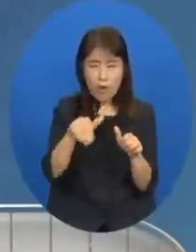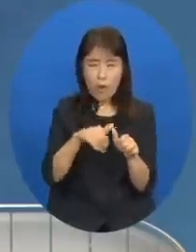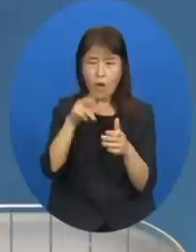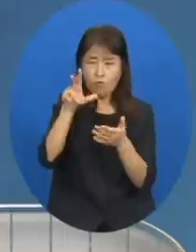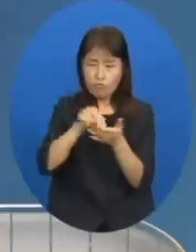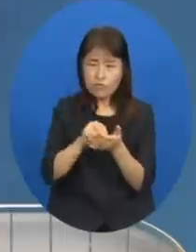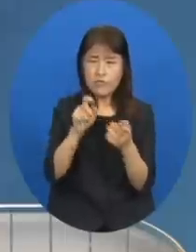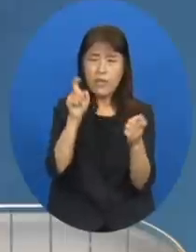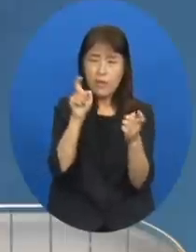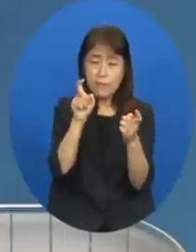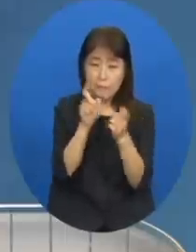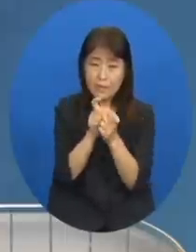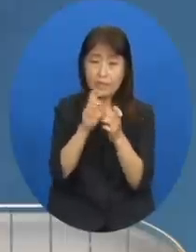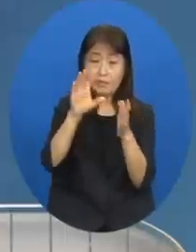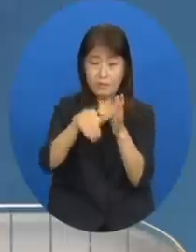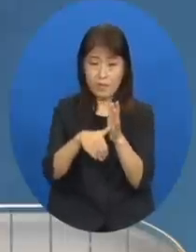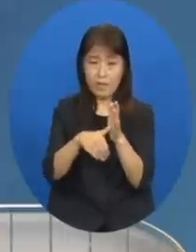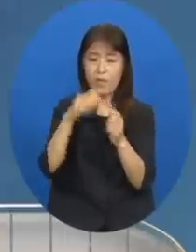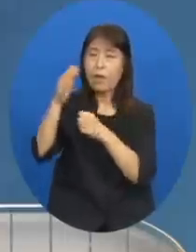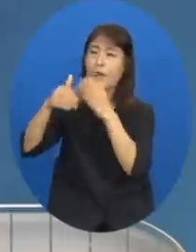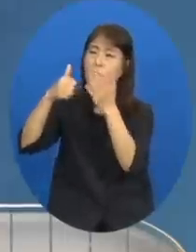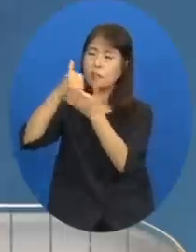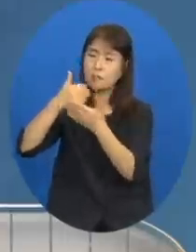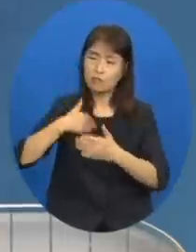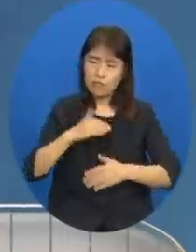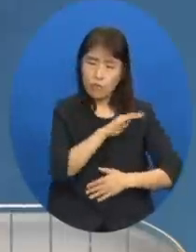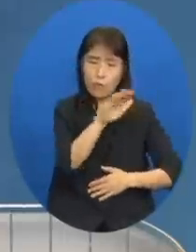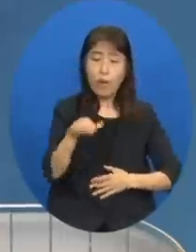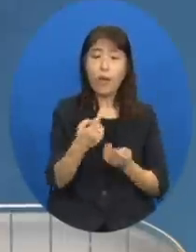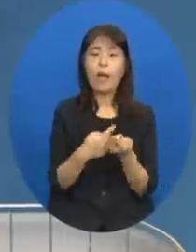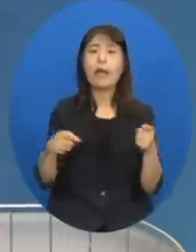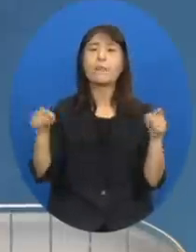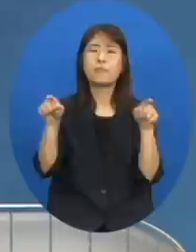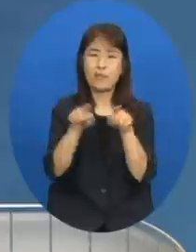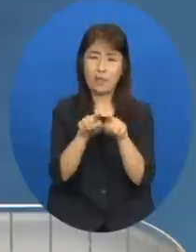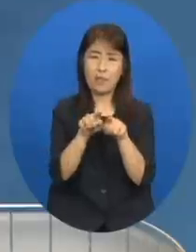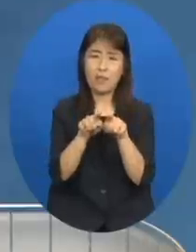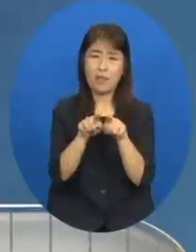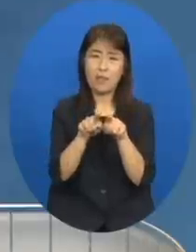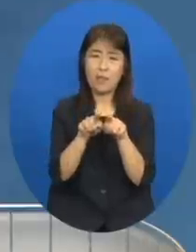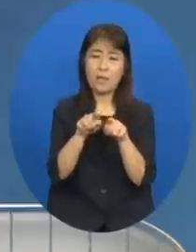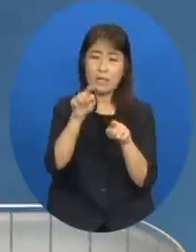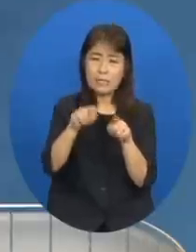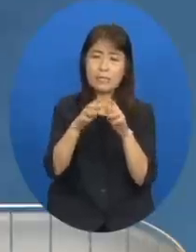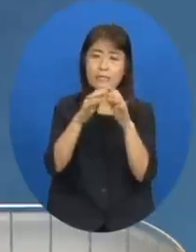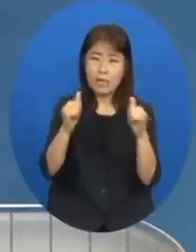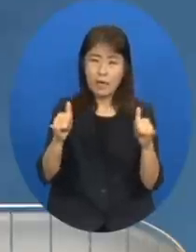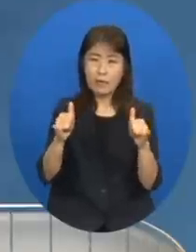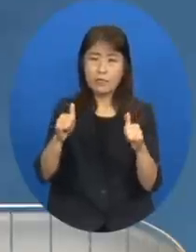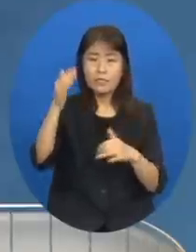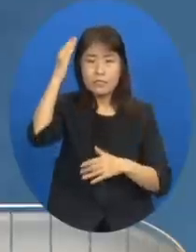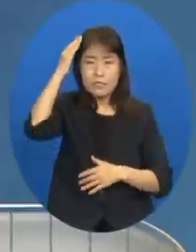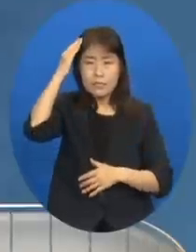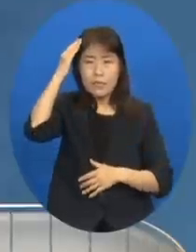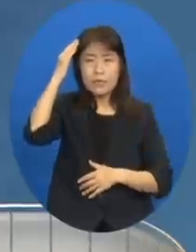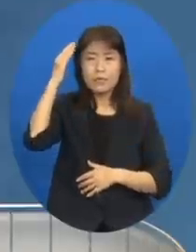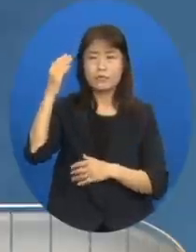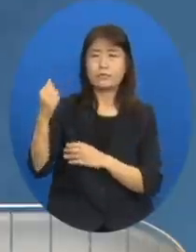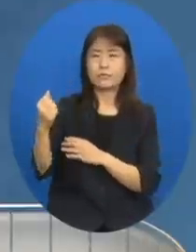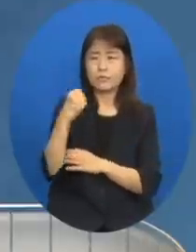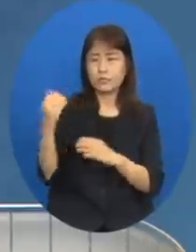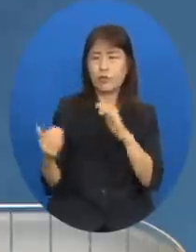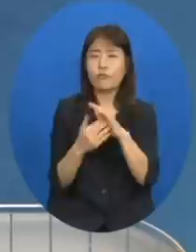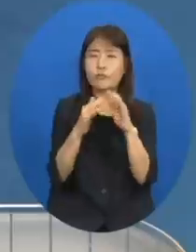하나님은 우리와 함께 하여 주시는 그 사람은 전능자의 그늘 아래 있는 거예요